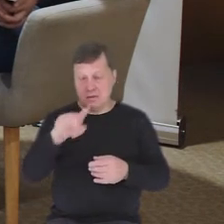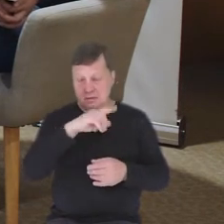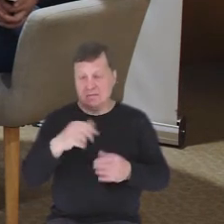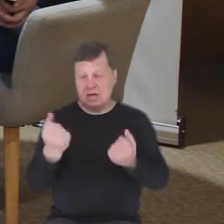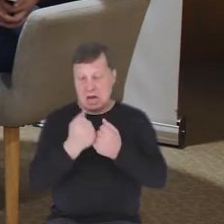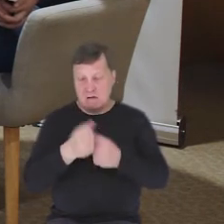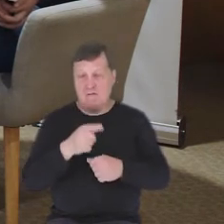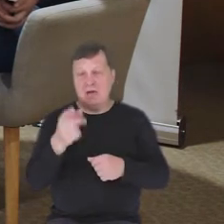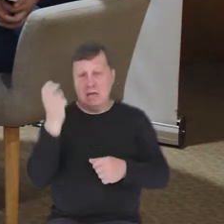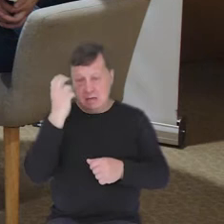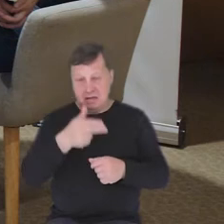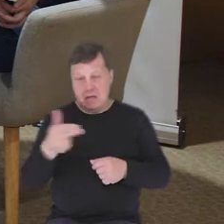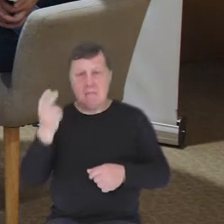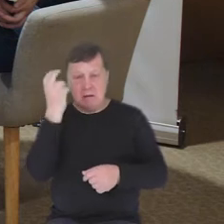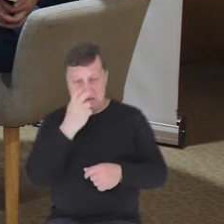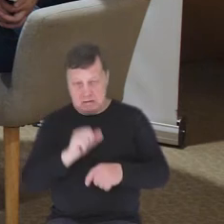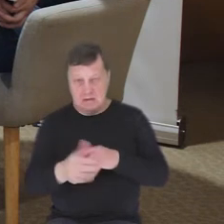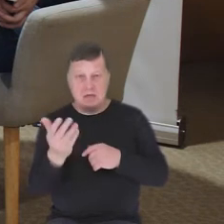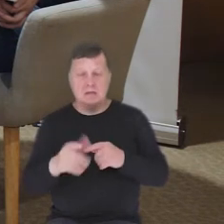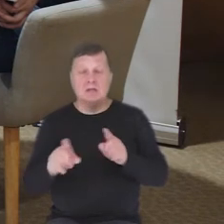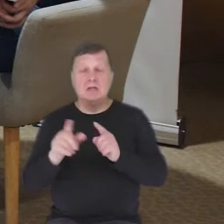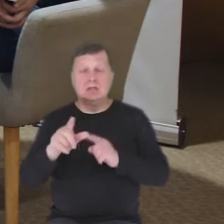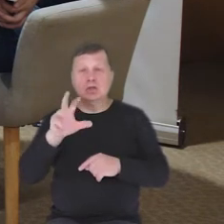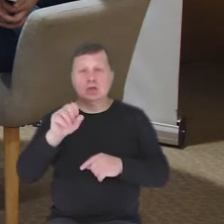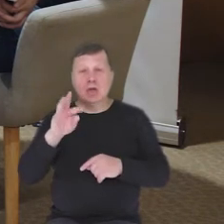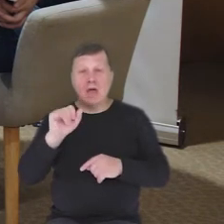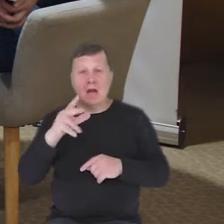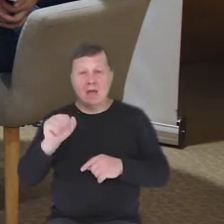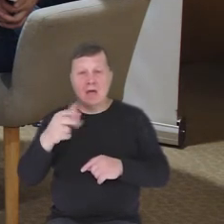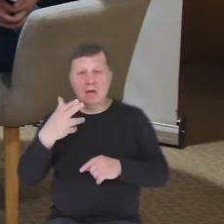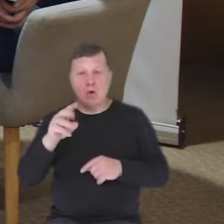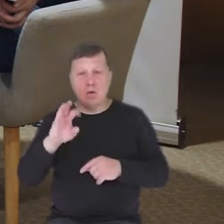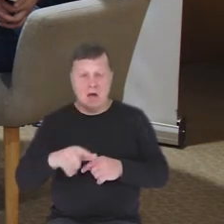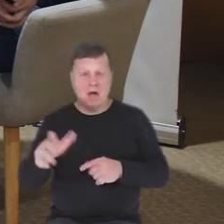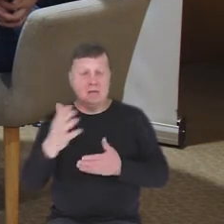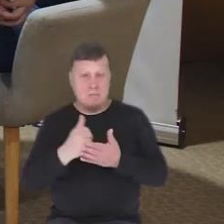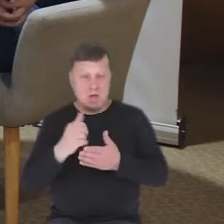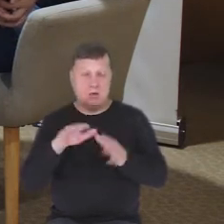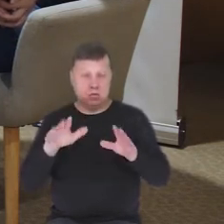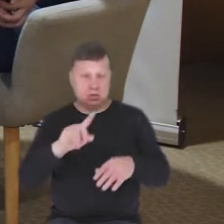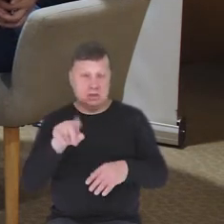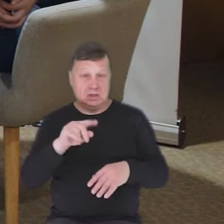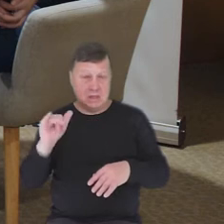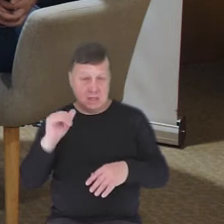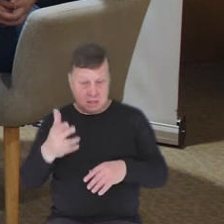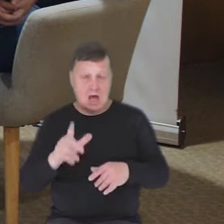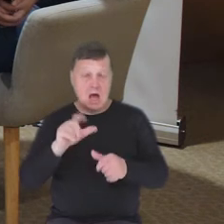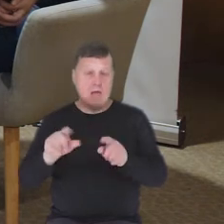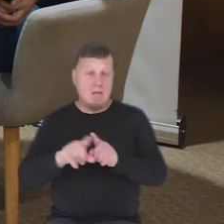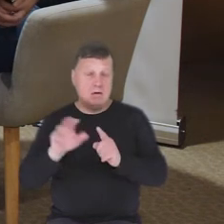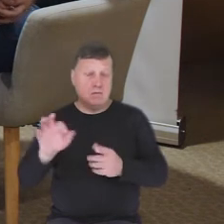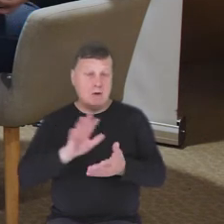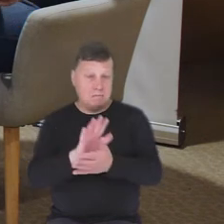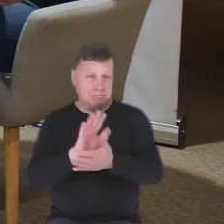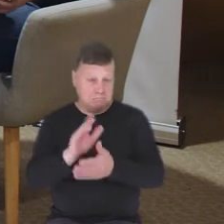tematami. Na pewno Czytelnia Nowa też zbiera bardzo dużo zinów, nie tylko tych, które sama wydaje, ale